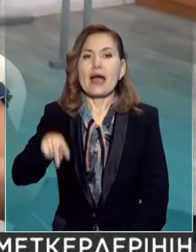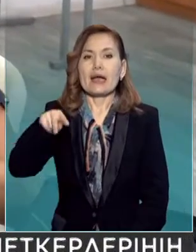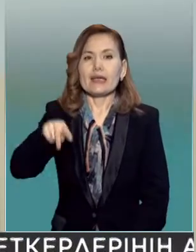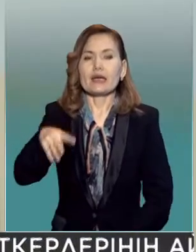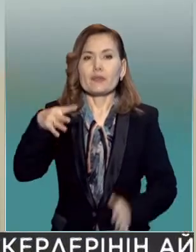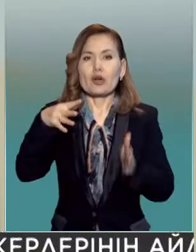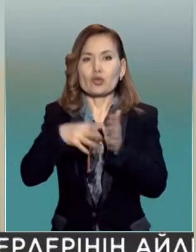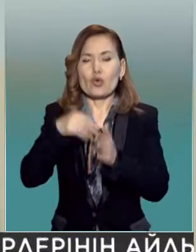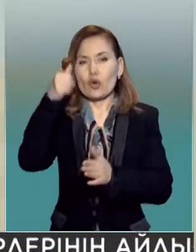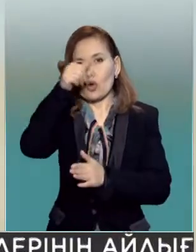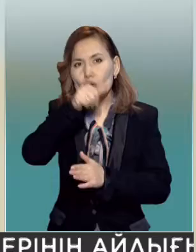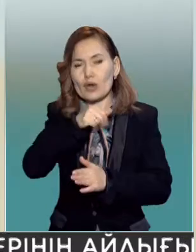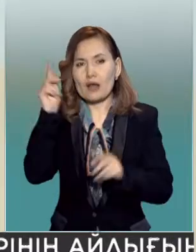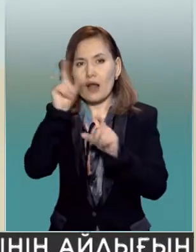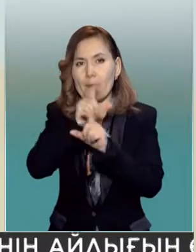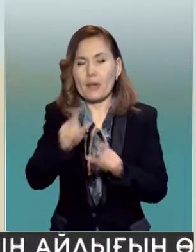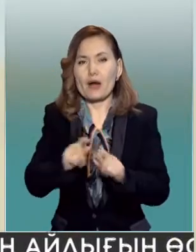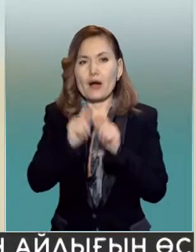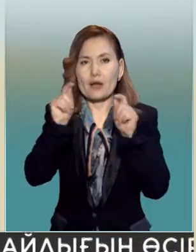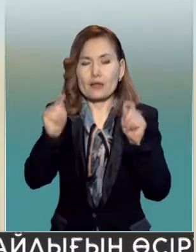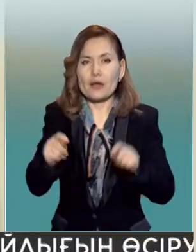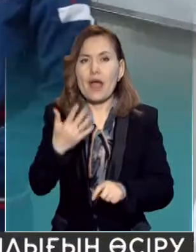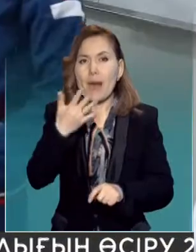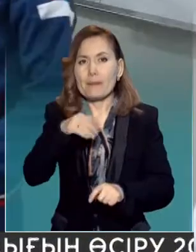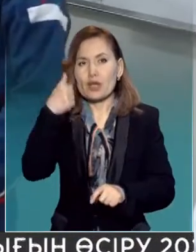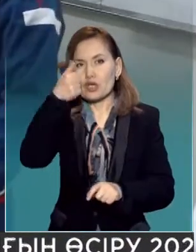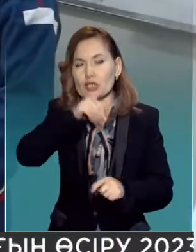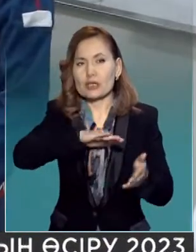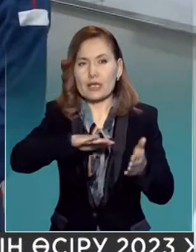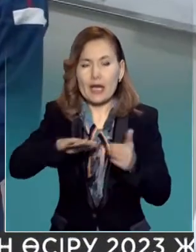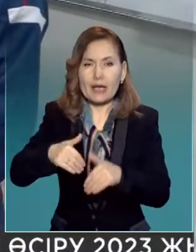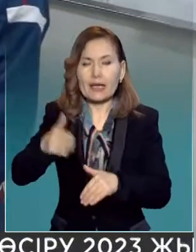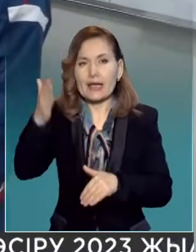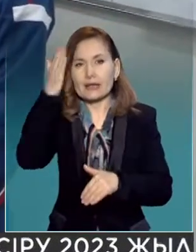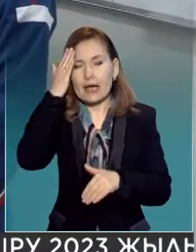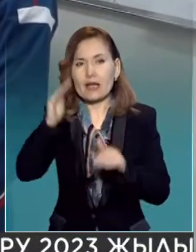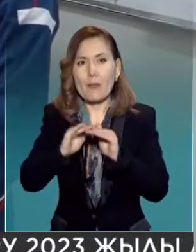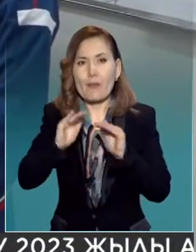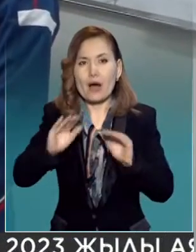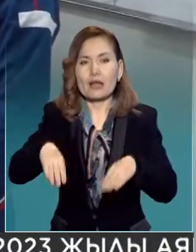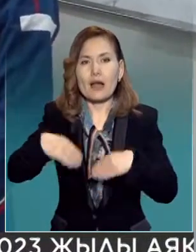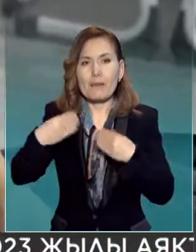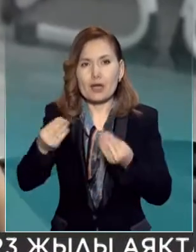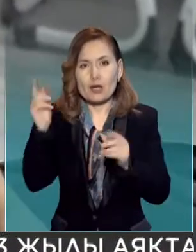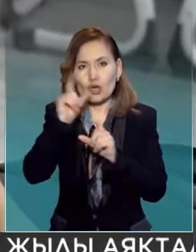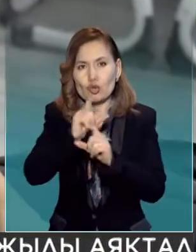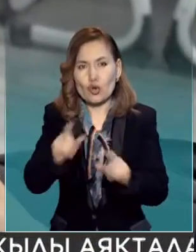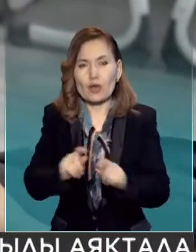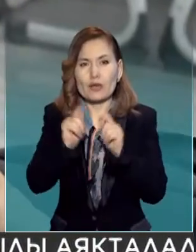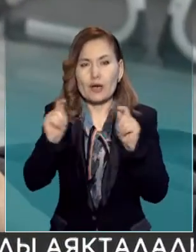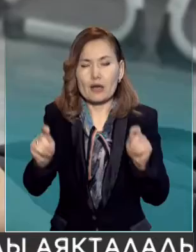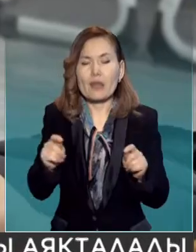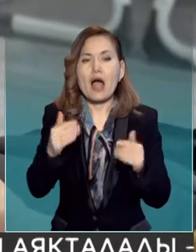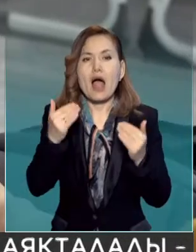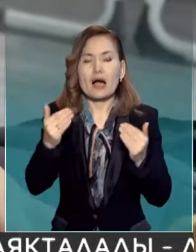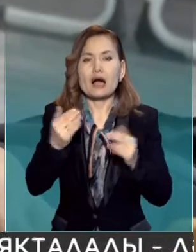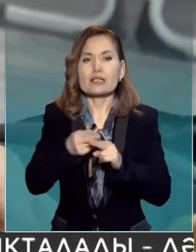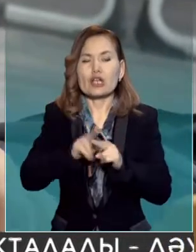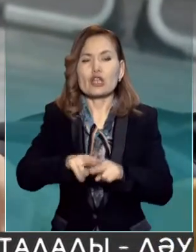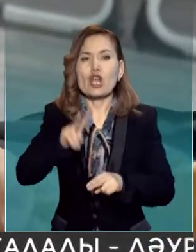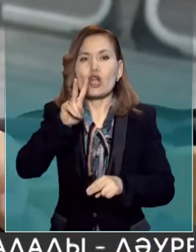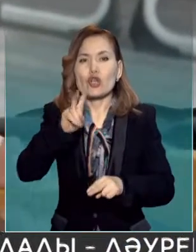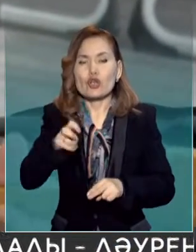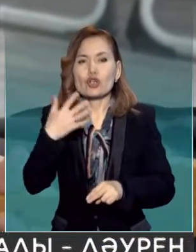...2009 жылы орта мектеп ретінде ашылған білім ошағы 5 жылдан кейін дарынды балаларға берілді. 100 оқушыға шақталған ағарту ордасында қазір 230